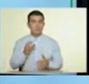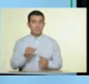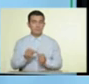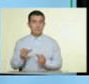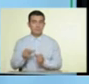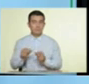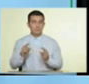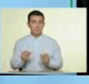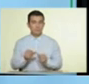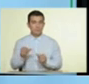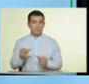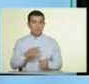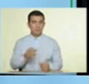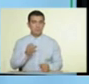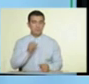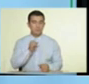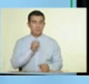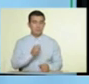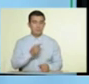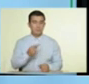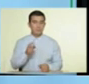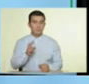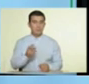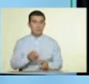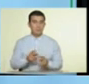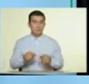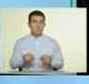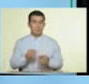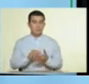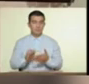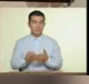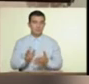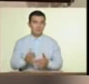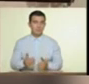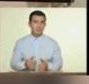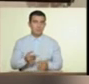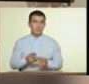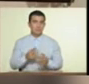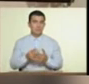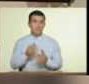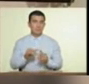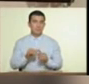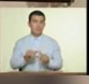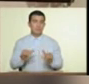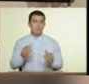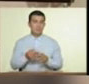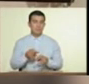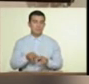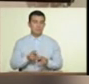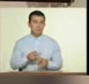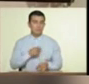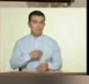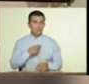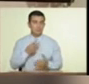tashqariga chiqardik, a ayru b qavs ichiga yoziladi. Mana shunday qilib ko'paytirishning taqsimot qonunini